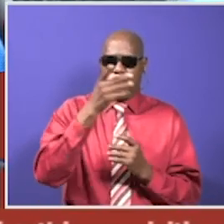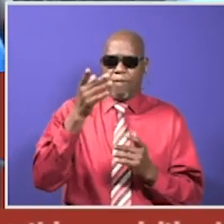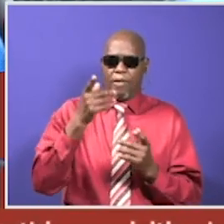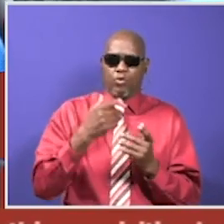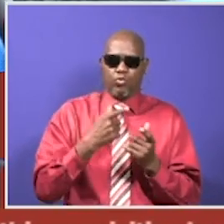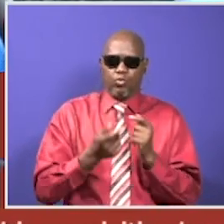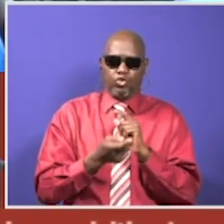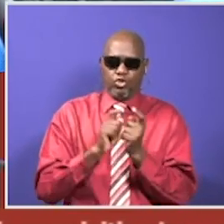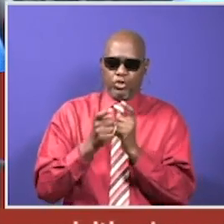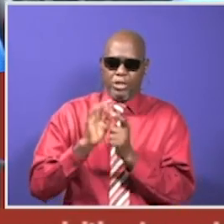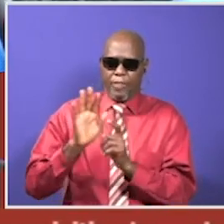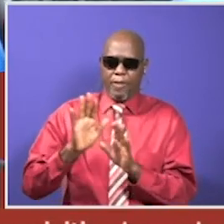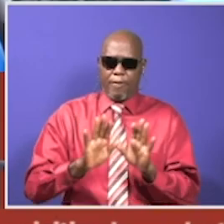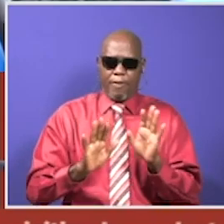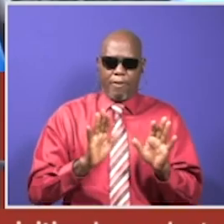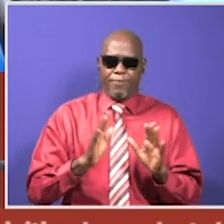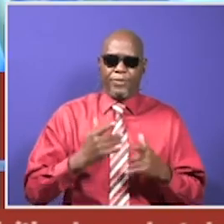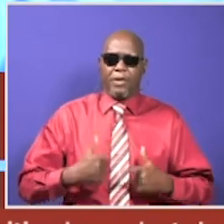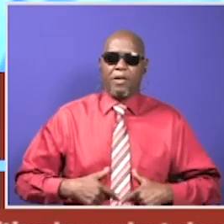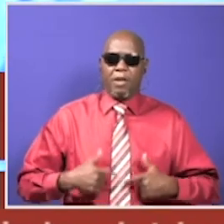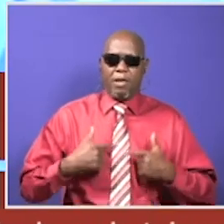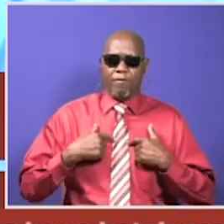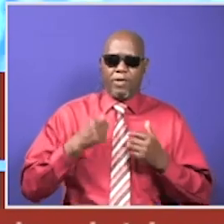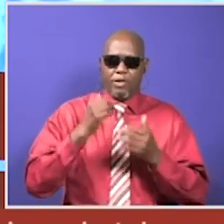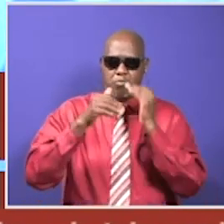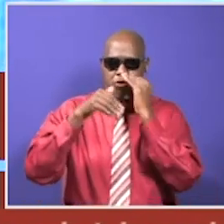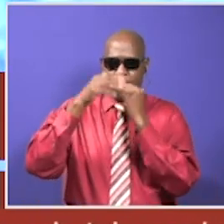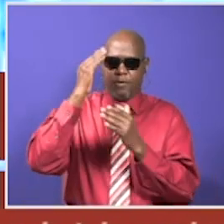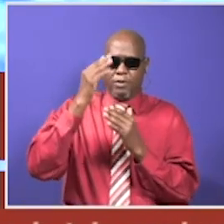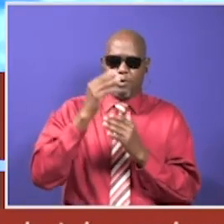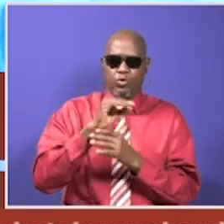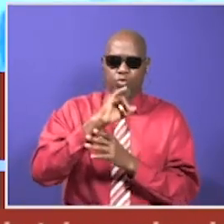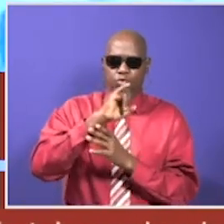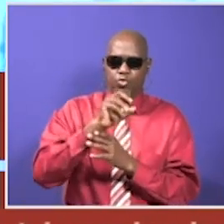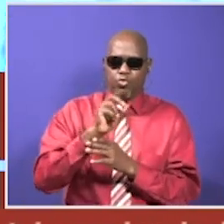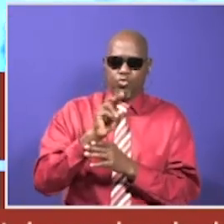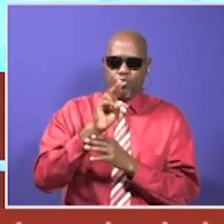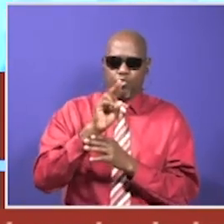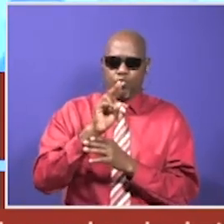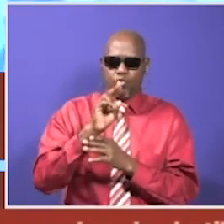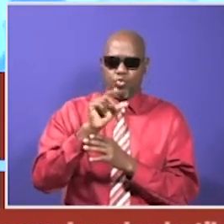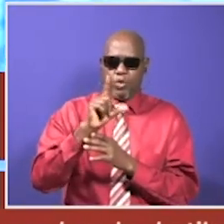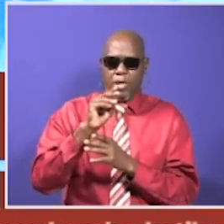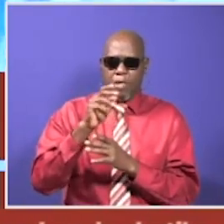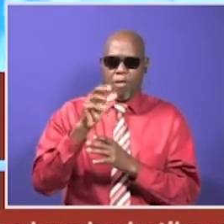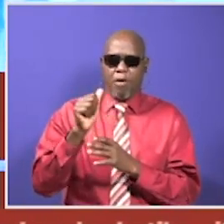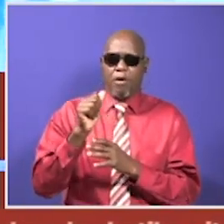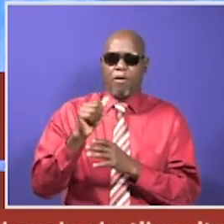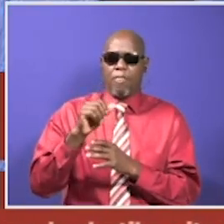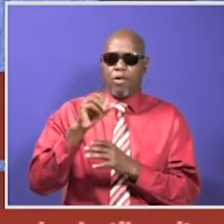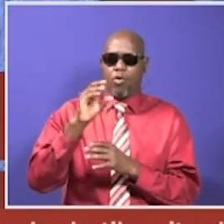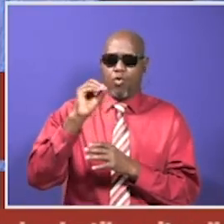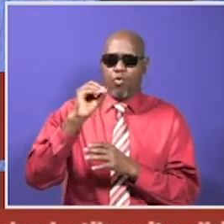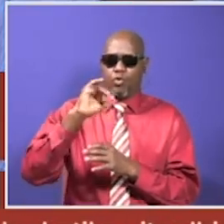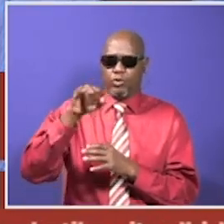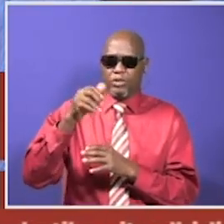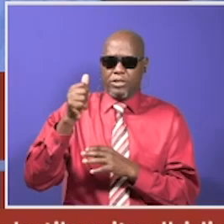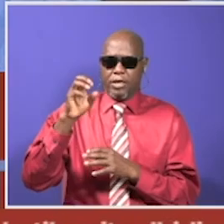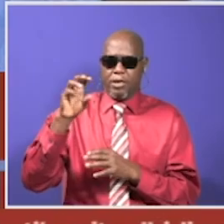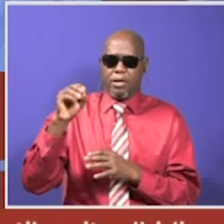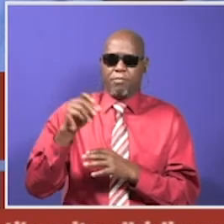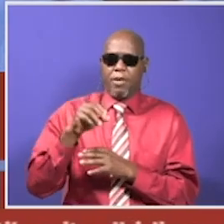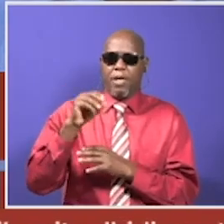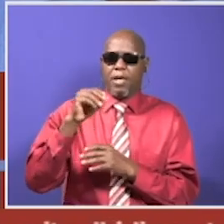wao. Kauli hii imetolewa na Profesa Julia Ojiambo, mdhamini wa hazina ya kitaifa ya walemavu